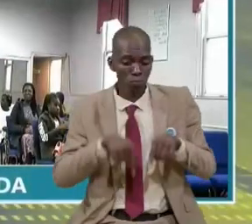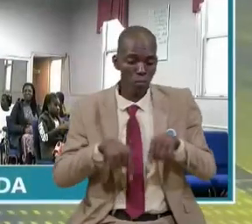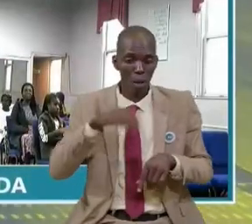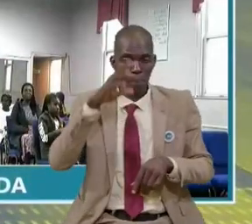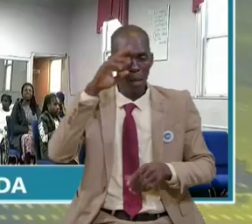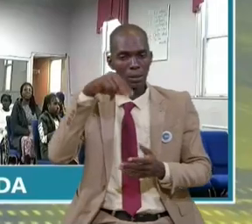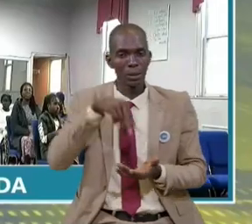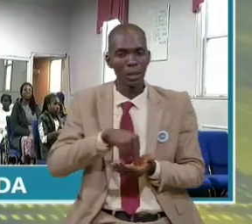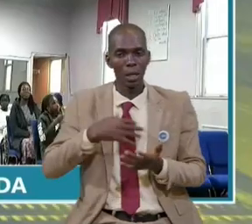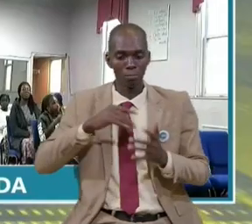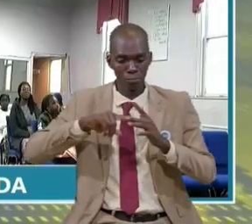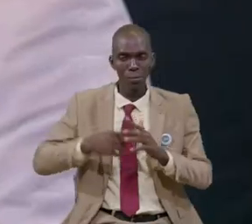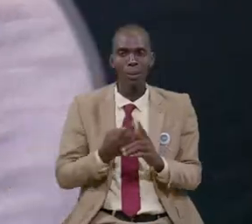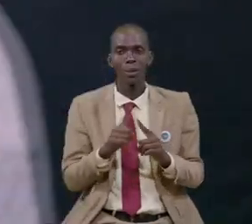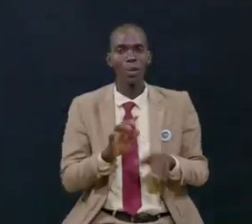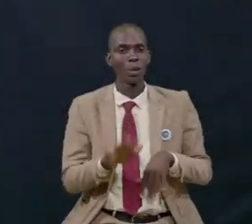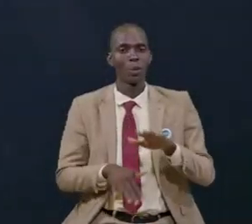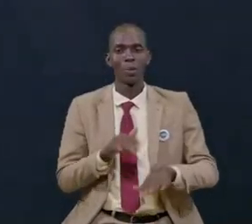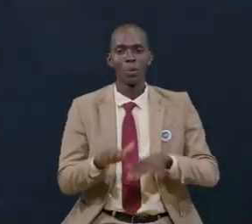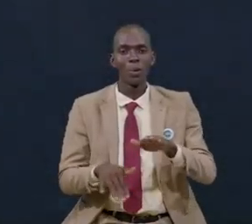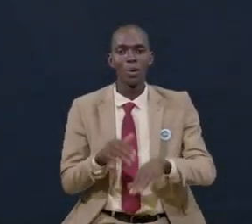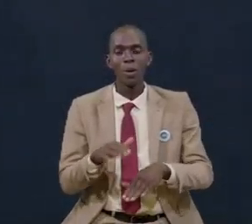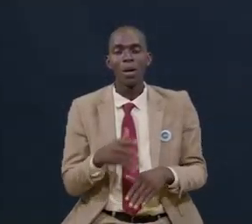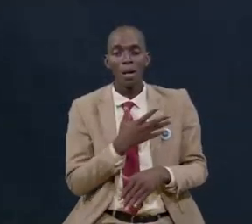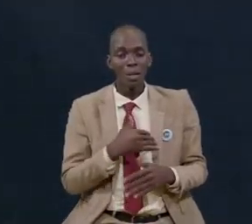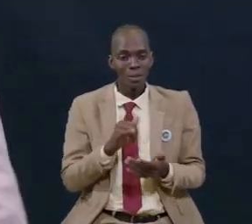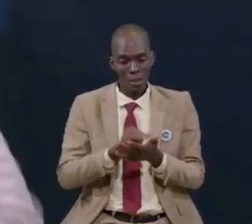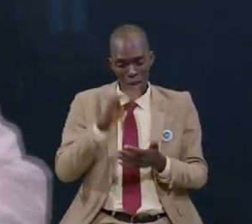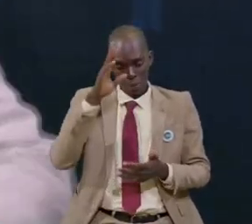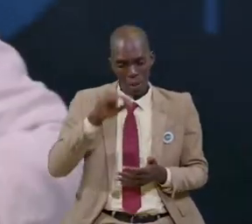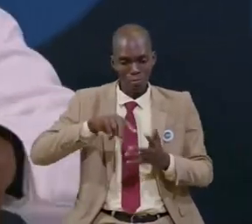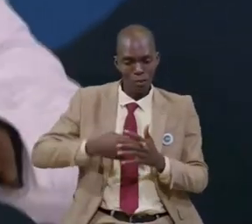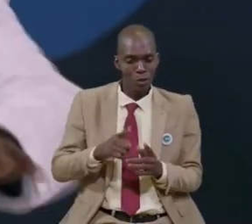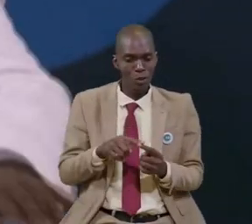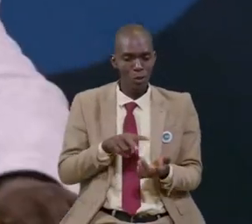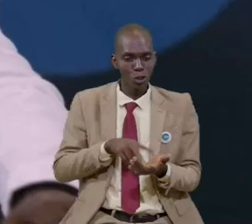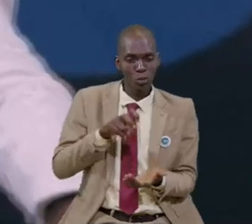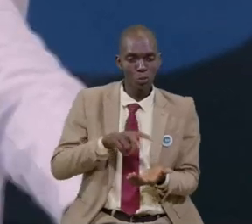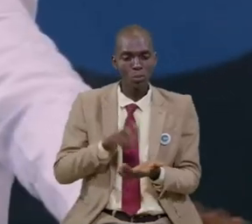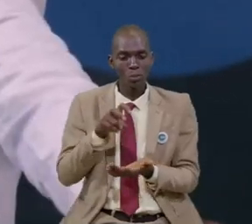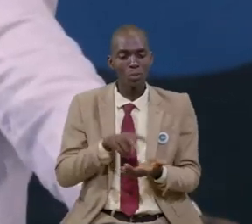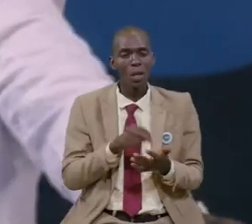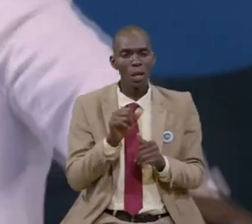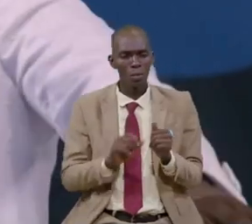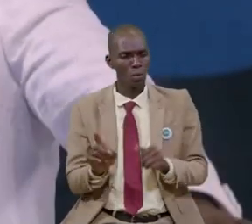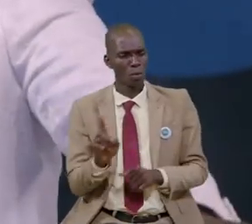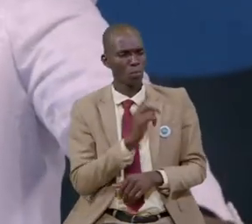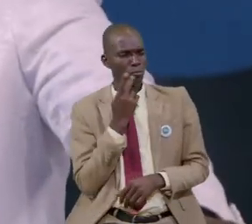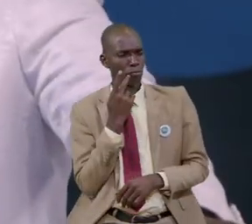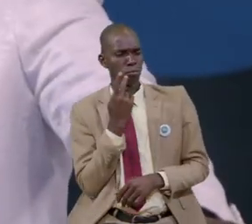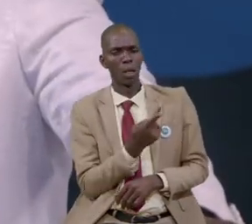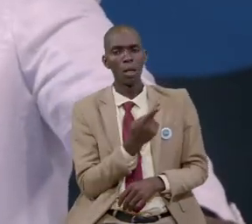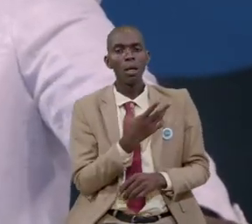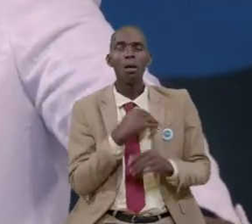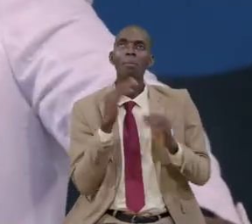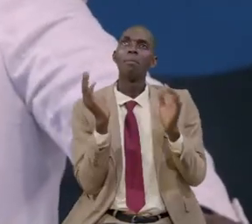à marcher. Et puis, et il bondissait. Tout le monde le voyait et louait le Seigneur. Les